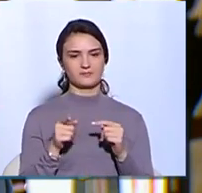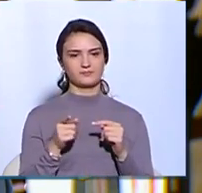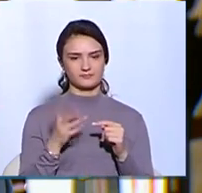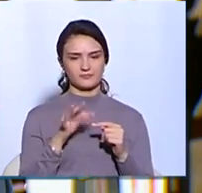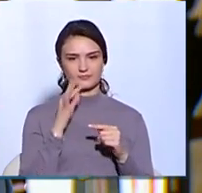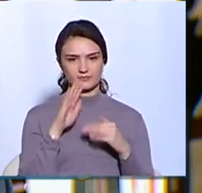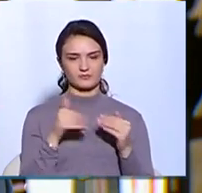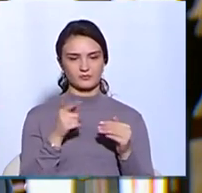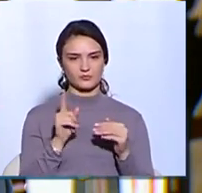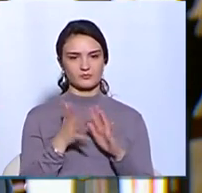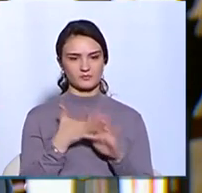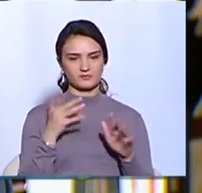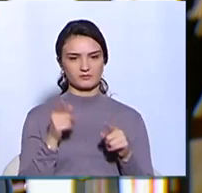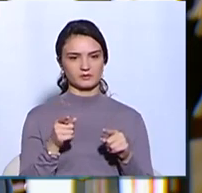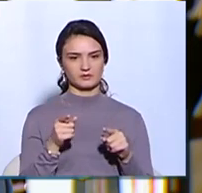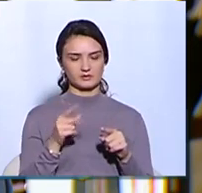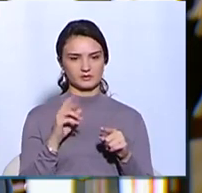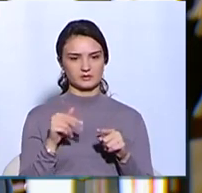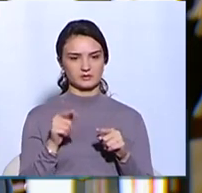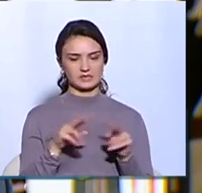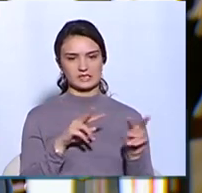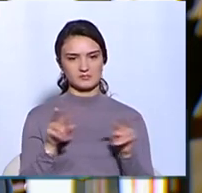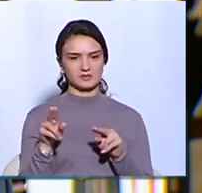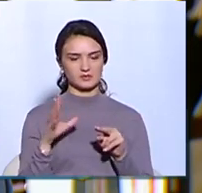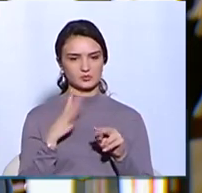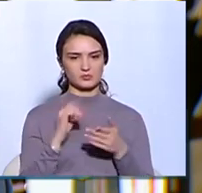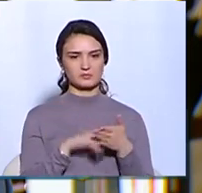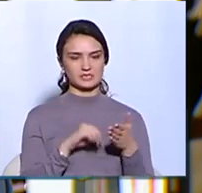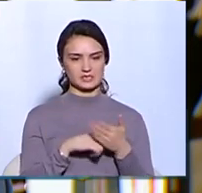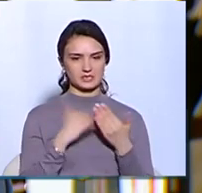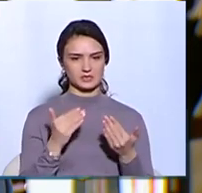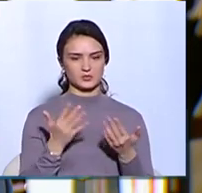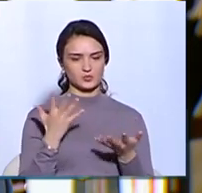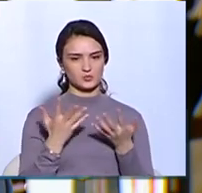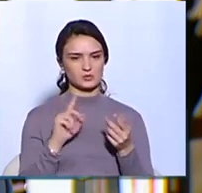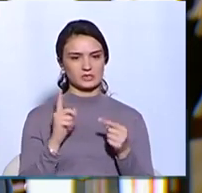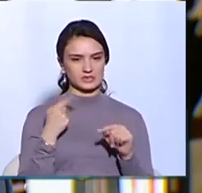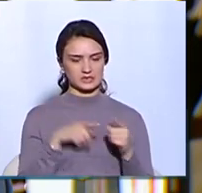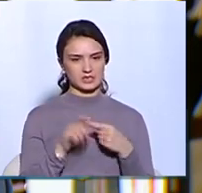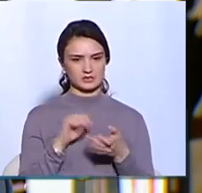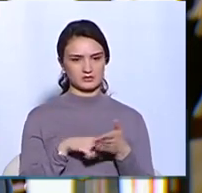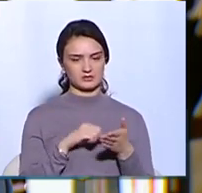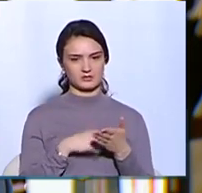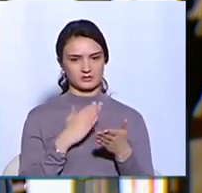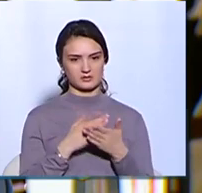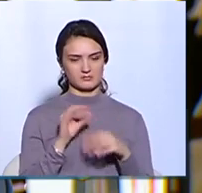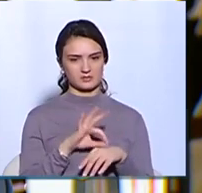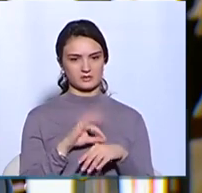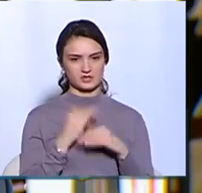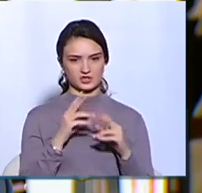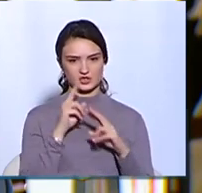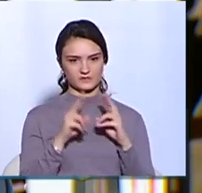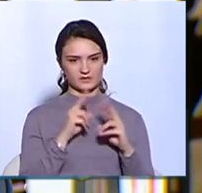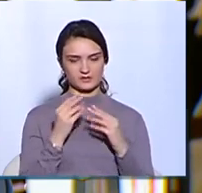და ასე შემდეგ, რომ მივაგნოთ და იდენტიფიცირება მოახდინოთ მიზეზისა თუ რისგან არის გამოწვეული პაციენტის